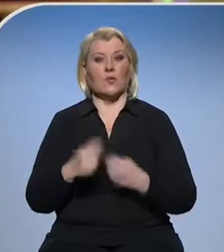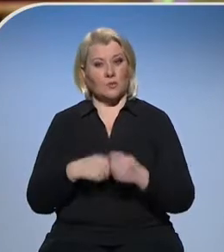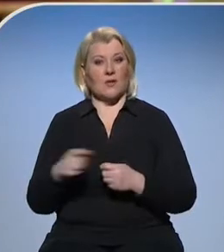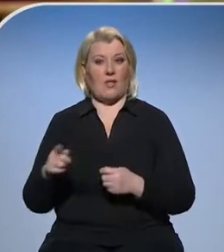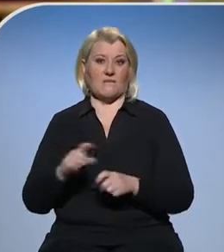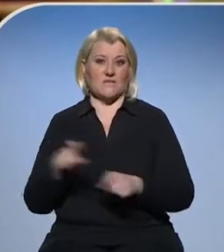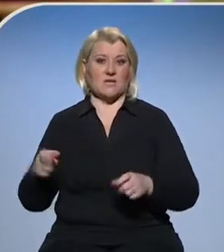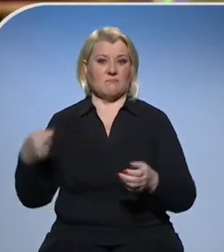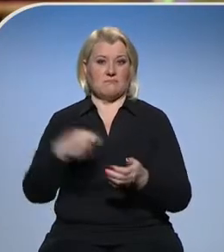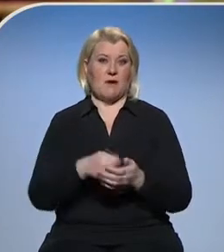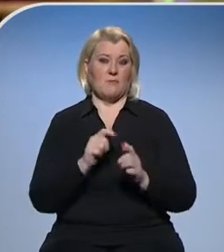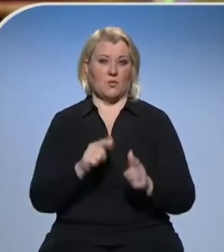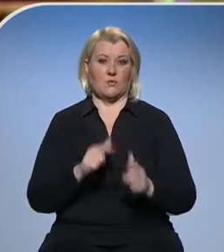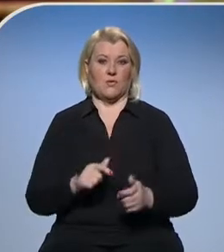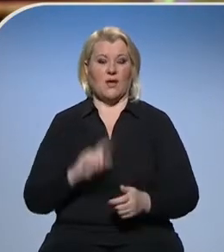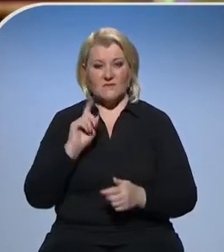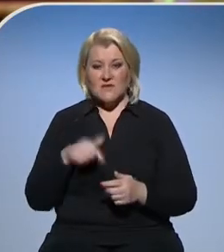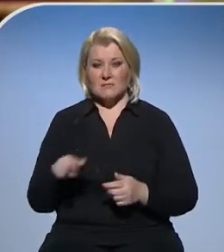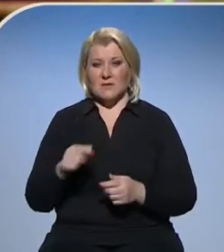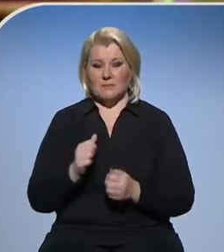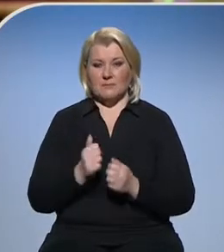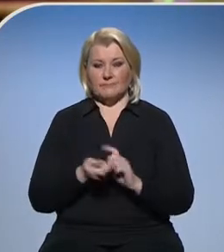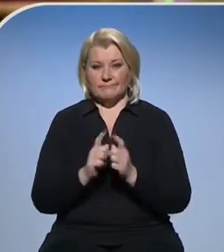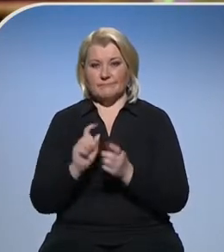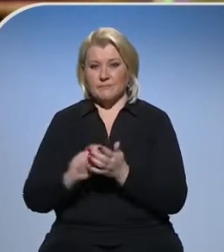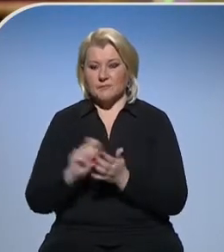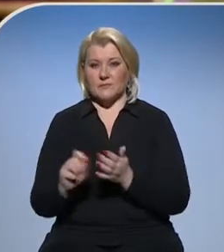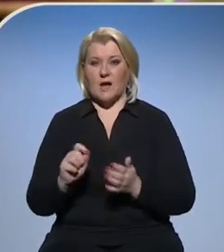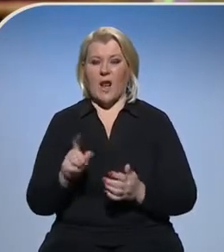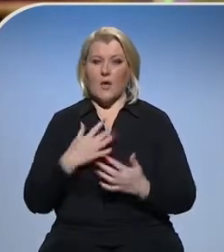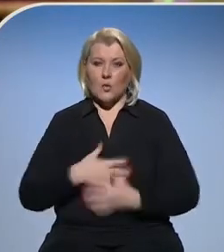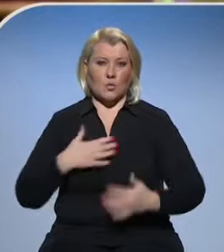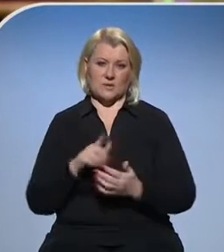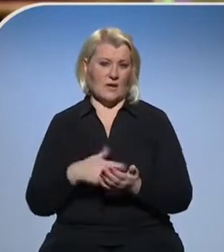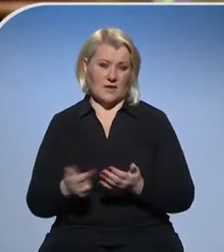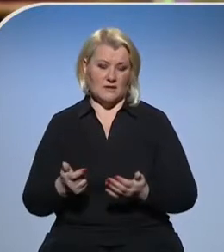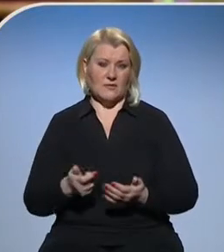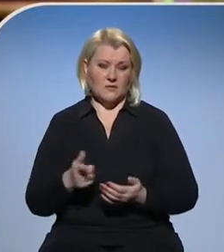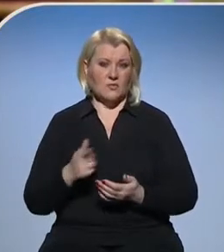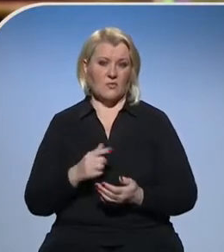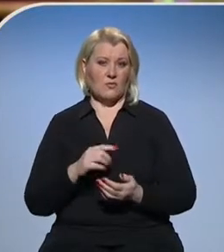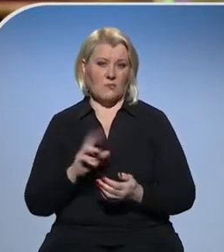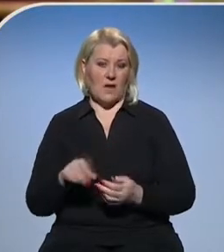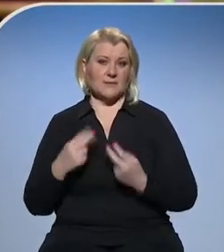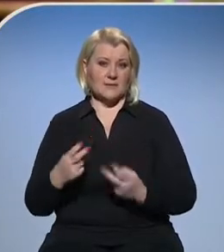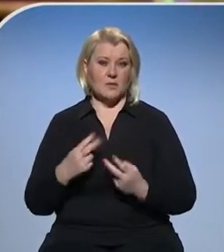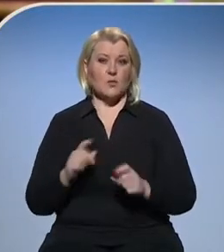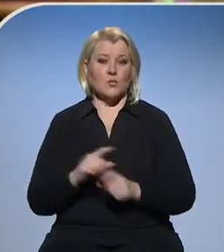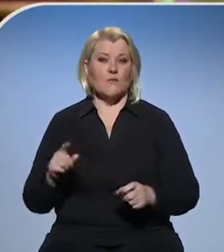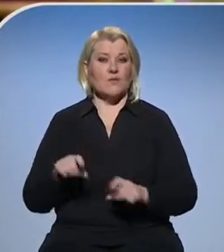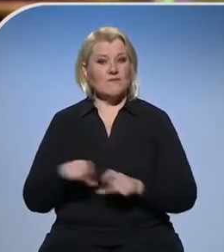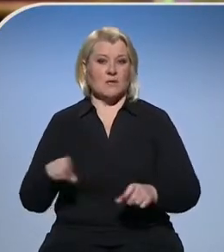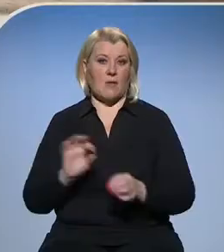Ono sice je s tím spojené nějaké papírování pro tu firmu, ale není to zas tak strašné. Myslím si, že se to vyplatí i na té úspoře vlastně nákladů pro